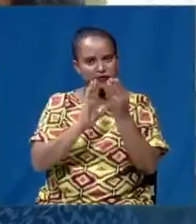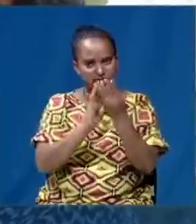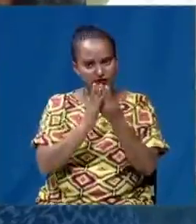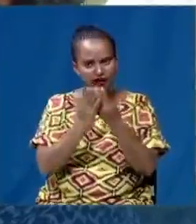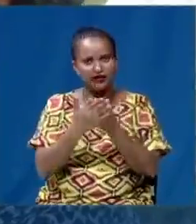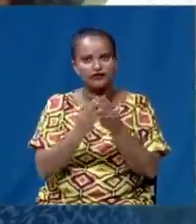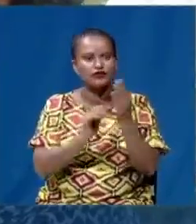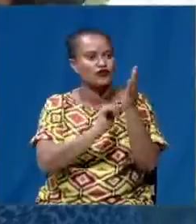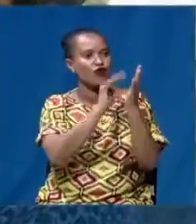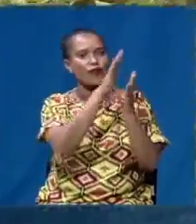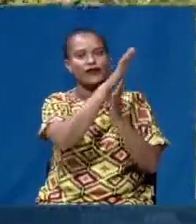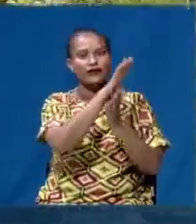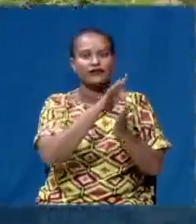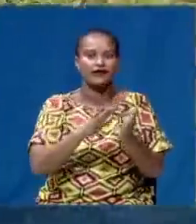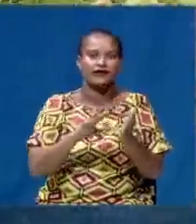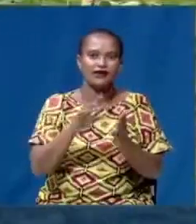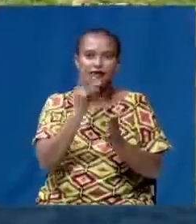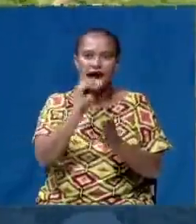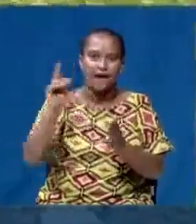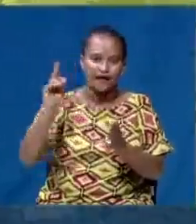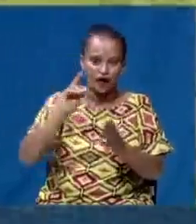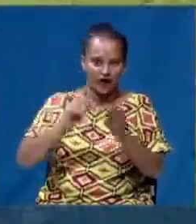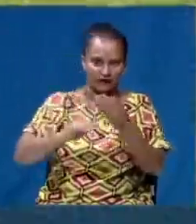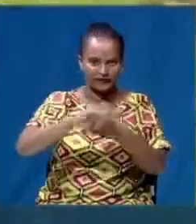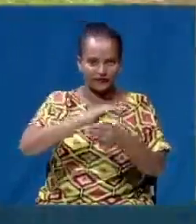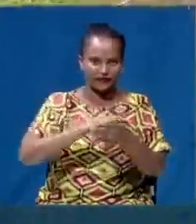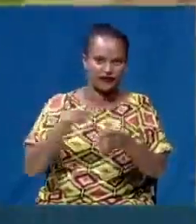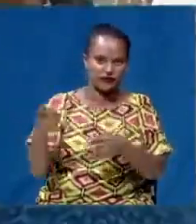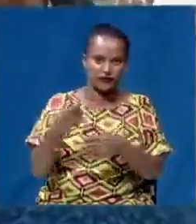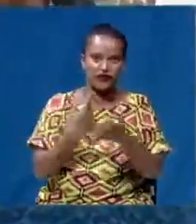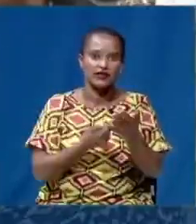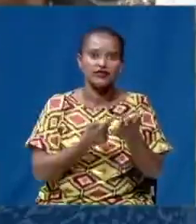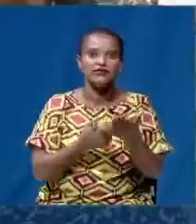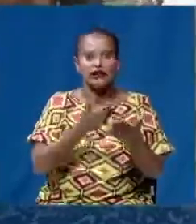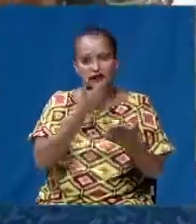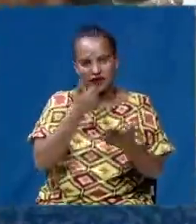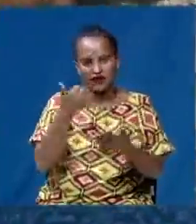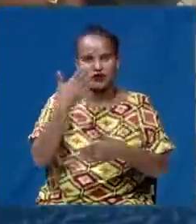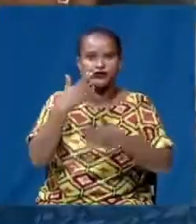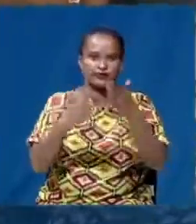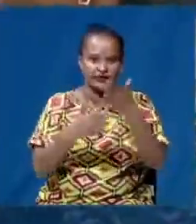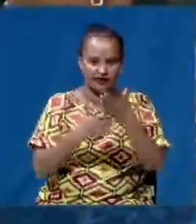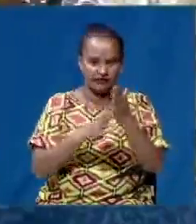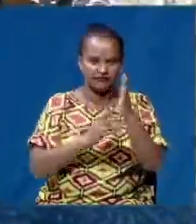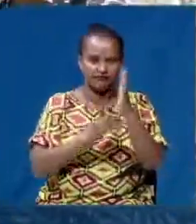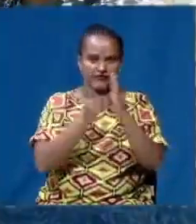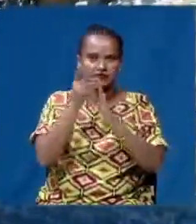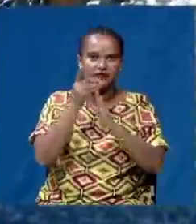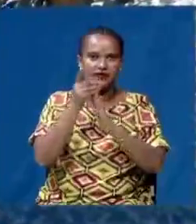ጎቦታትና ብሓምለዋይ ብምሽፋንን ስለ ዝኾነ እዙይ ናብ ዝሓሸ ብርኪ ንምድያብ